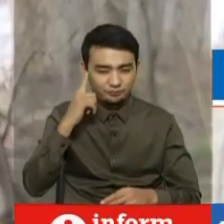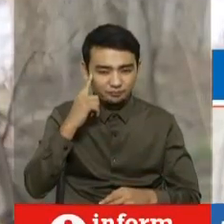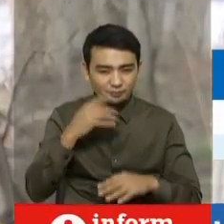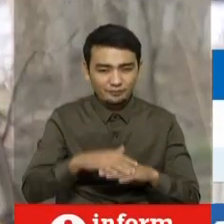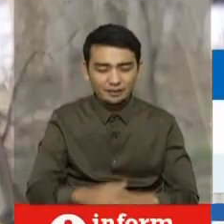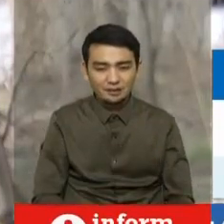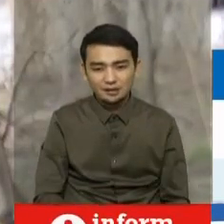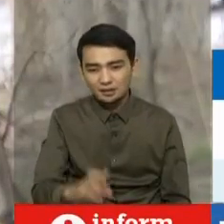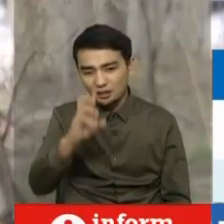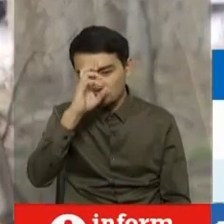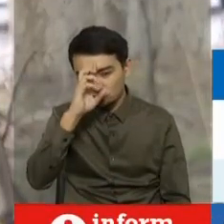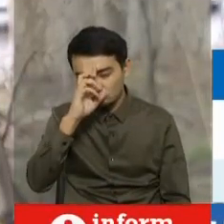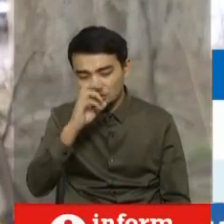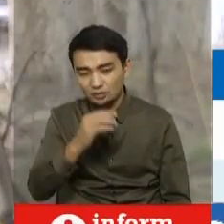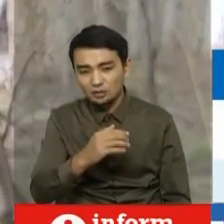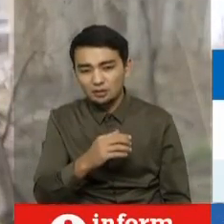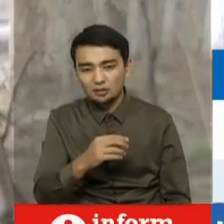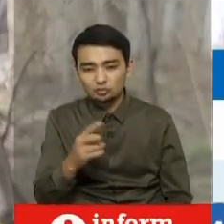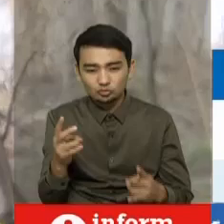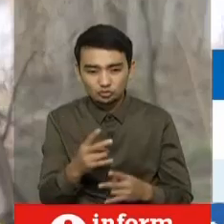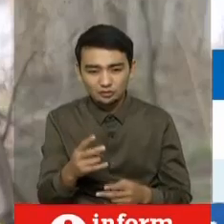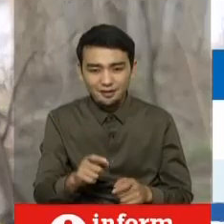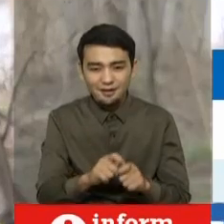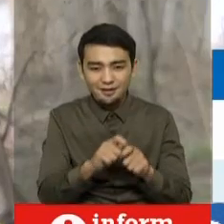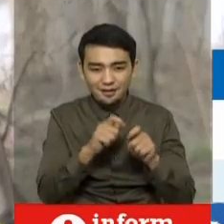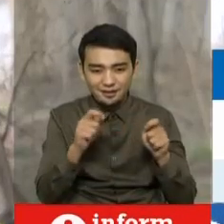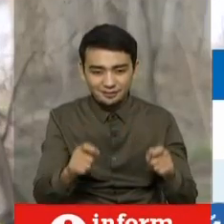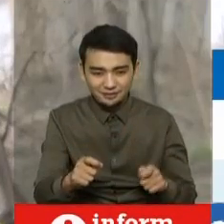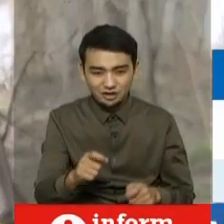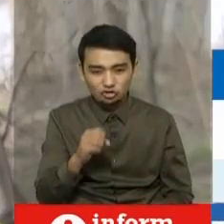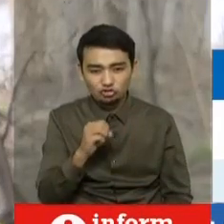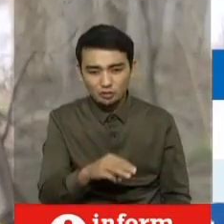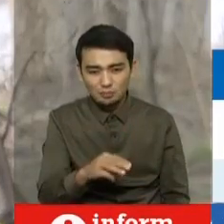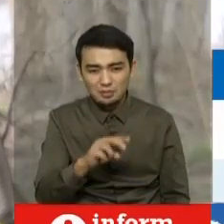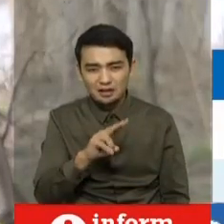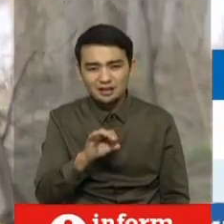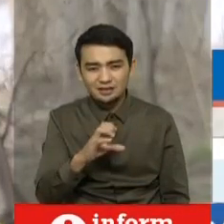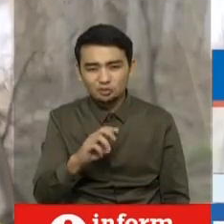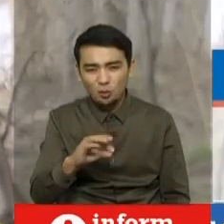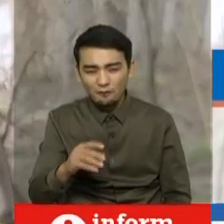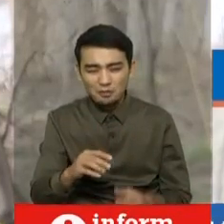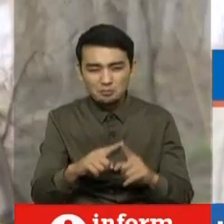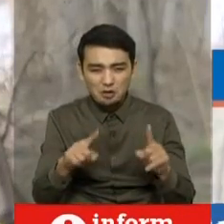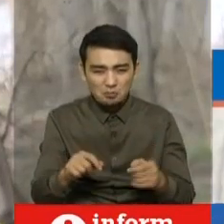вот, хорошо было бы открыть, чем листовки эти